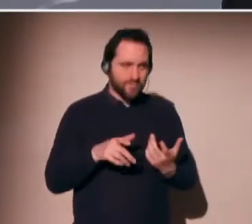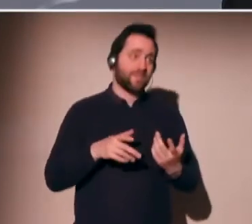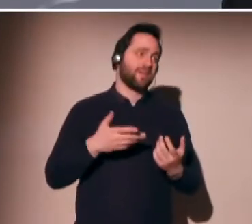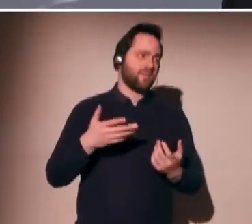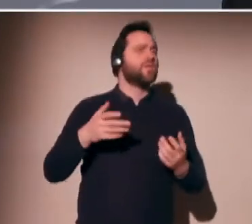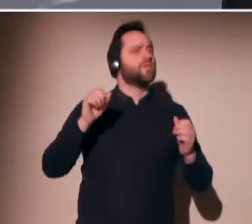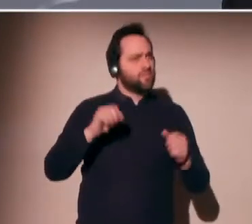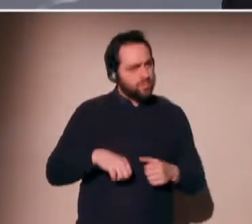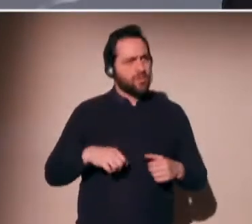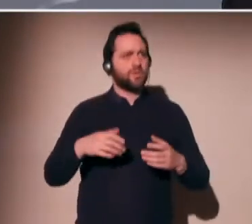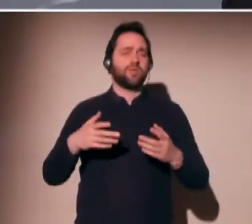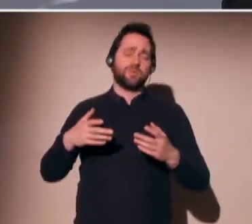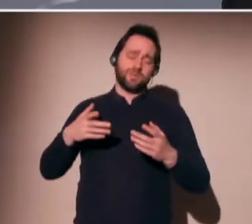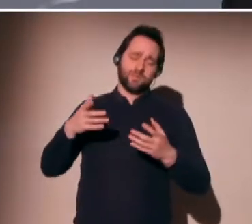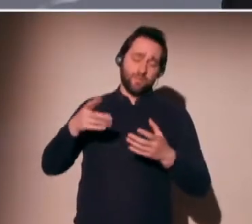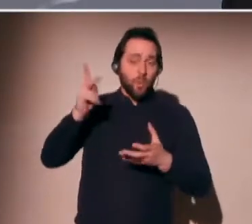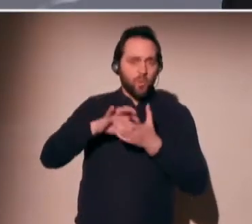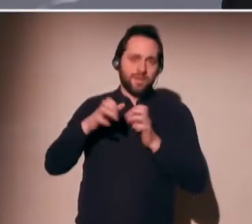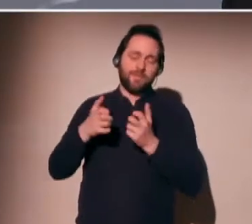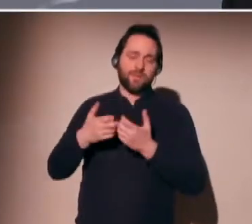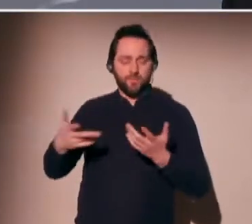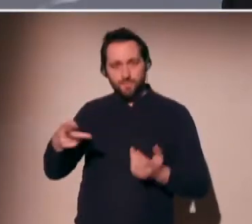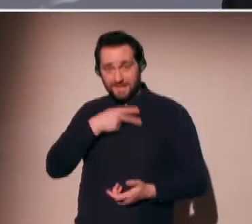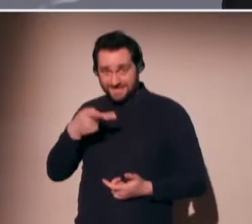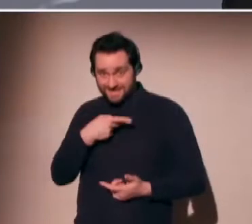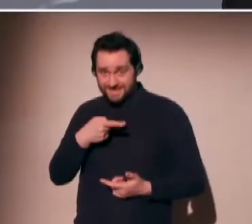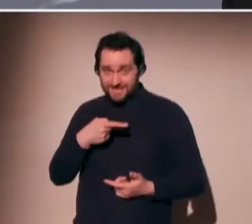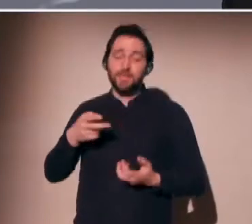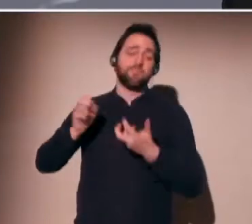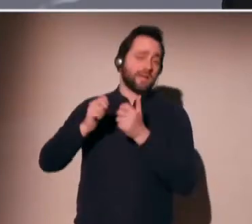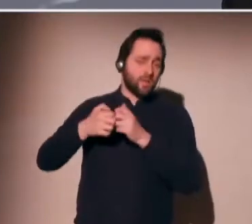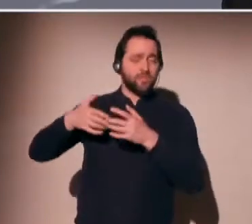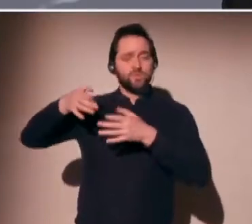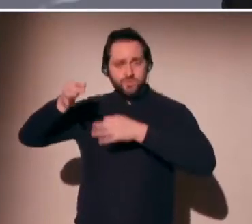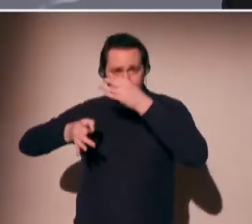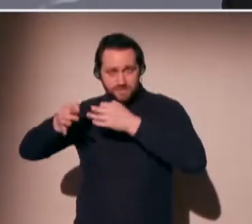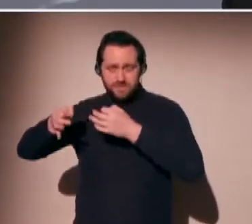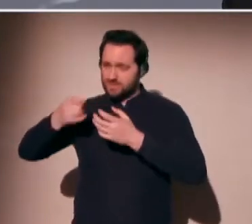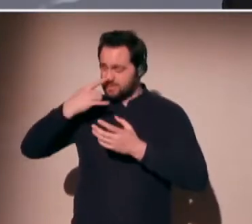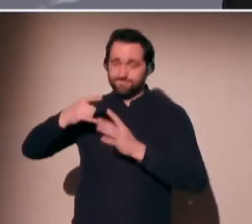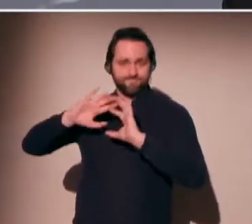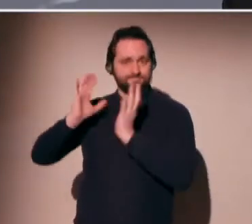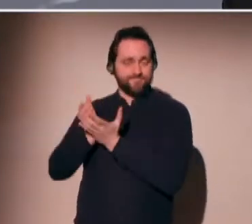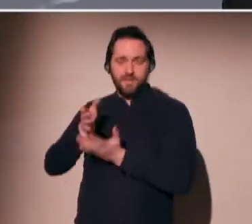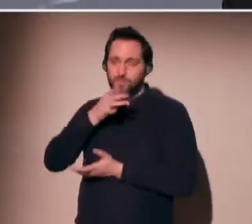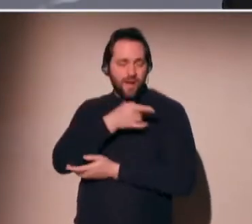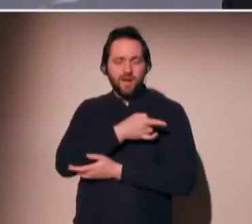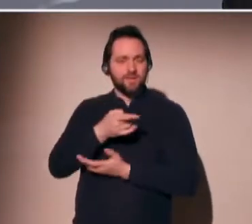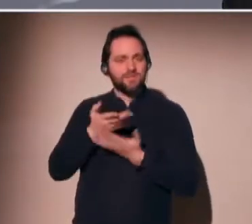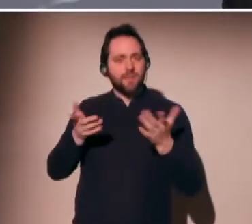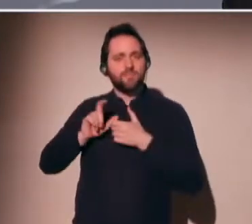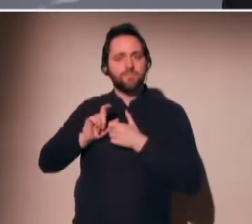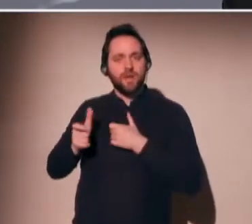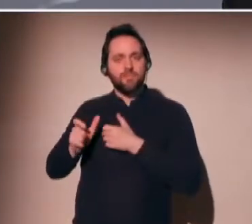cas dans des problèmes de médecine, où il faut en même temps comprendre qu'on ne peut pas toujours expliquer. Et donc